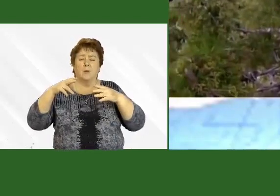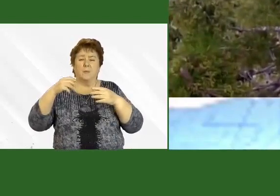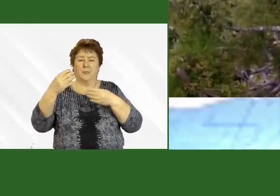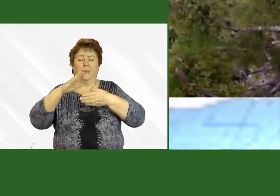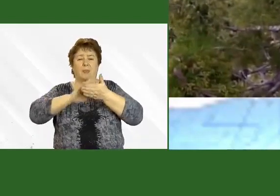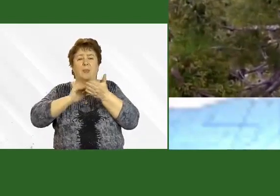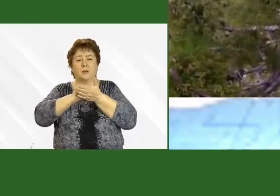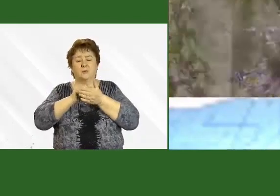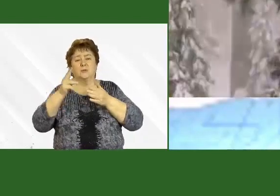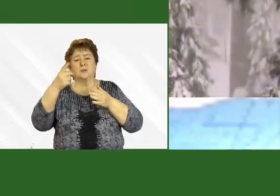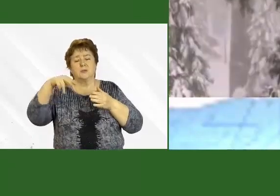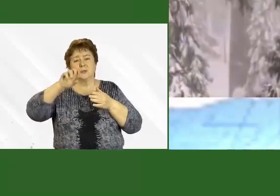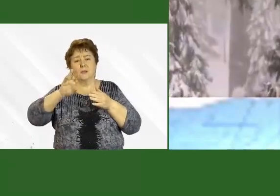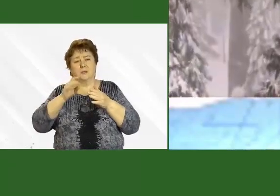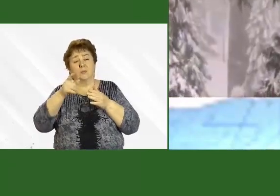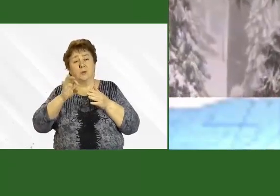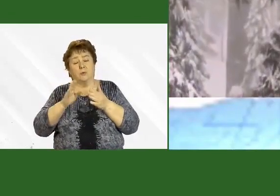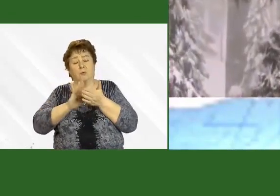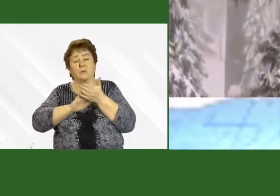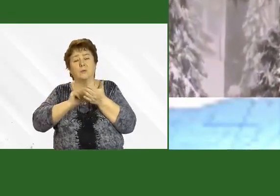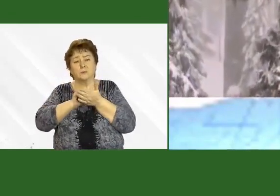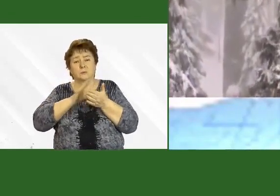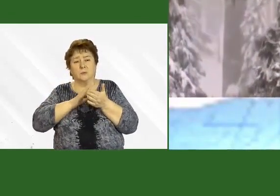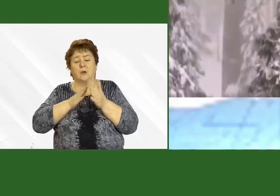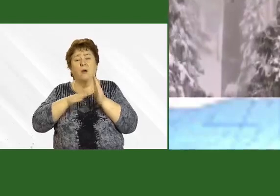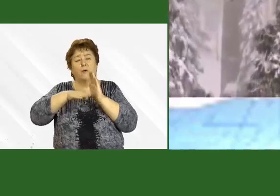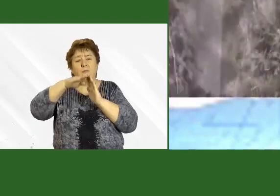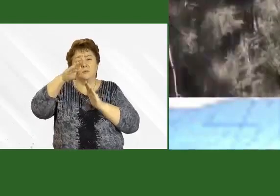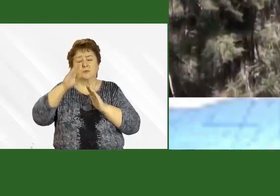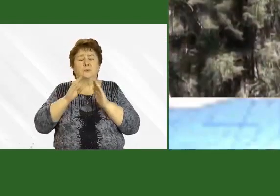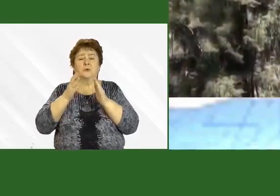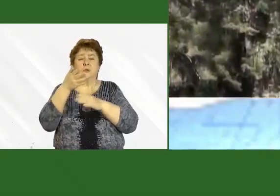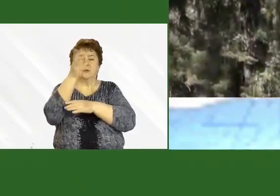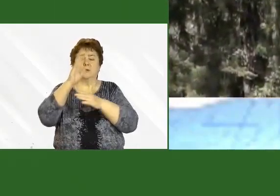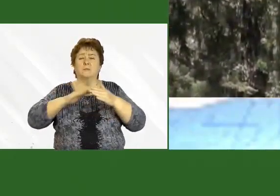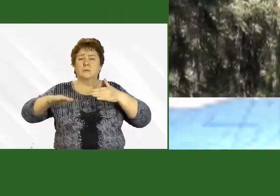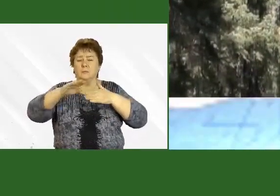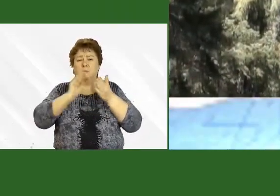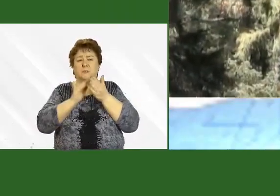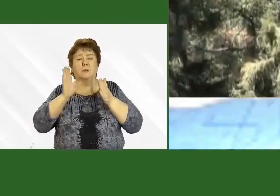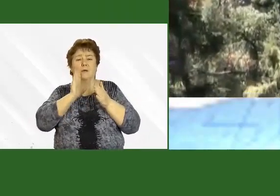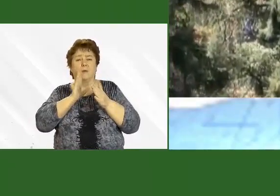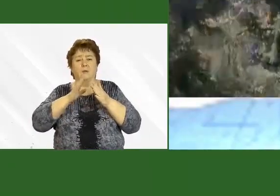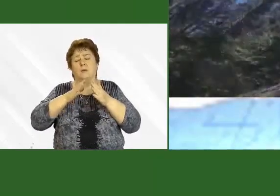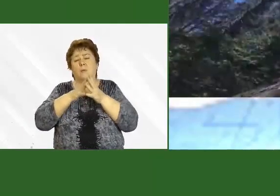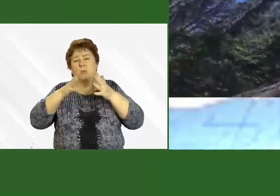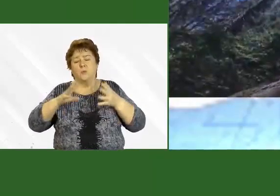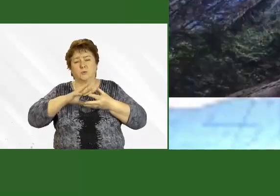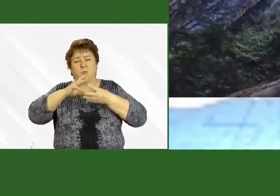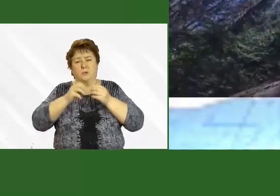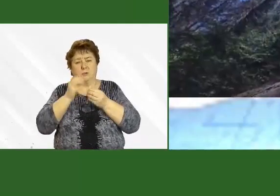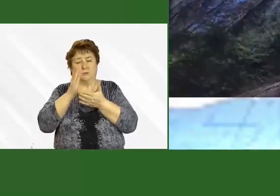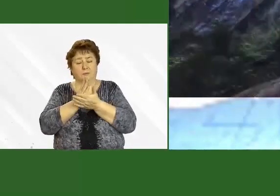гипериона замедлился как правило очень высокие деревья растут центральная часть и долин где бодаю содержится в наибольшем количестве